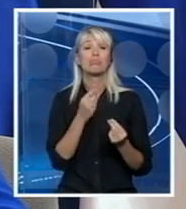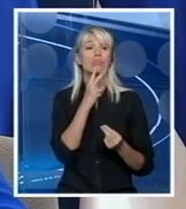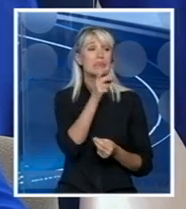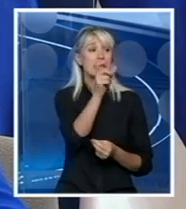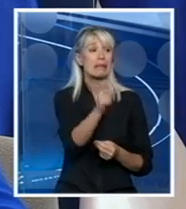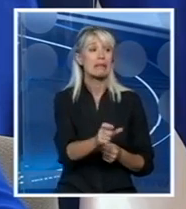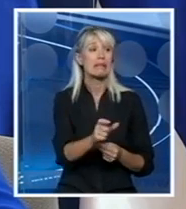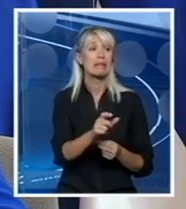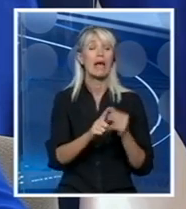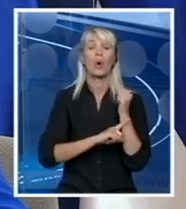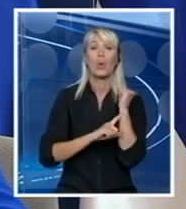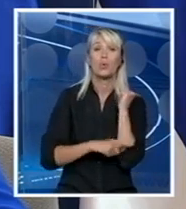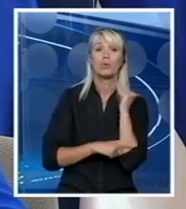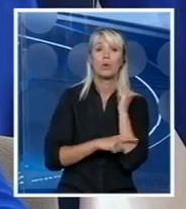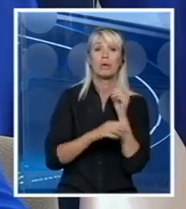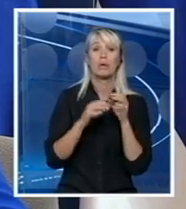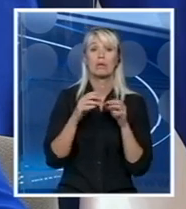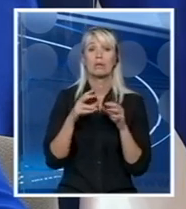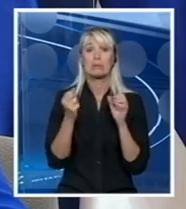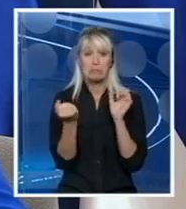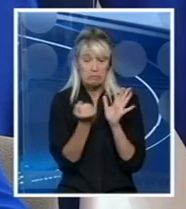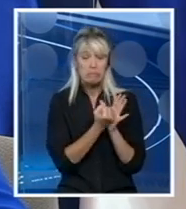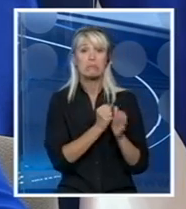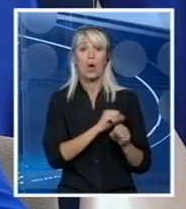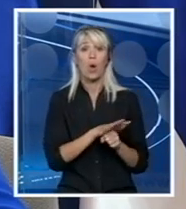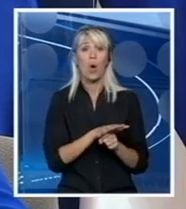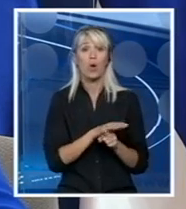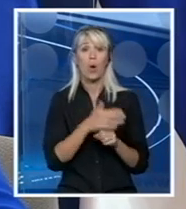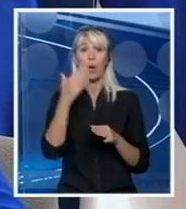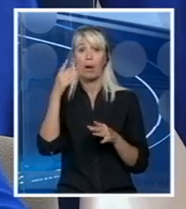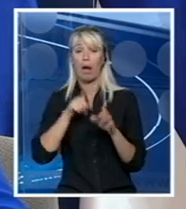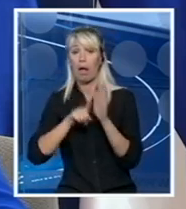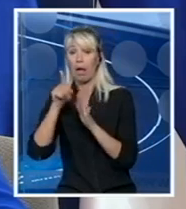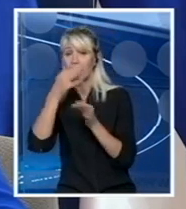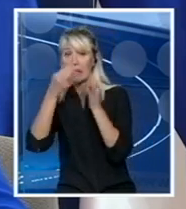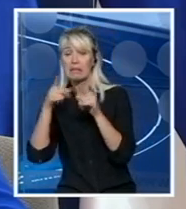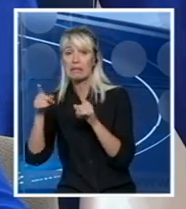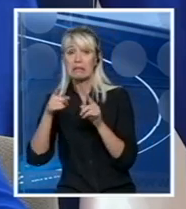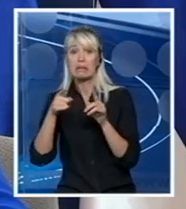ili nastavnika pozitivan na prisustvo ovoga virusa, onda se